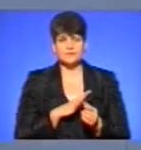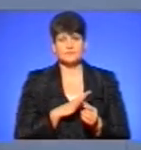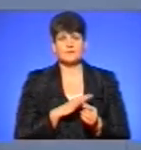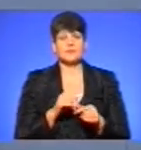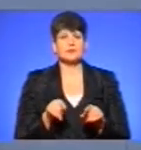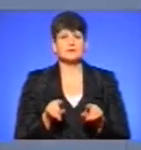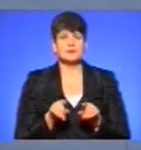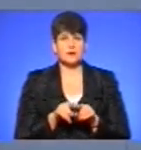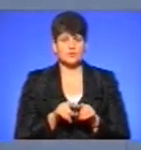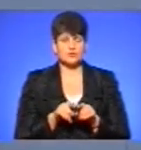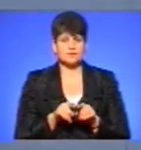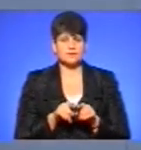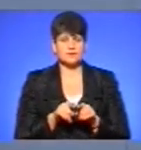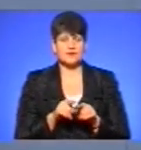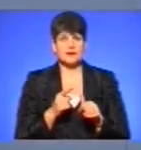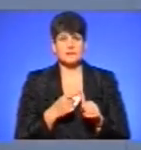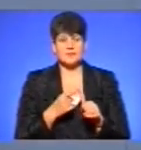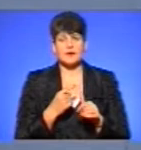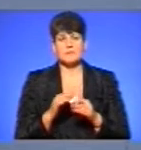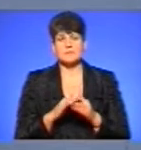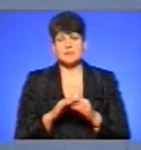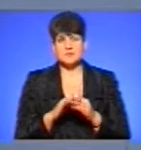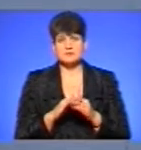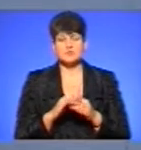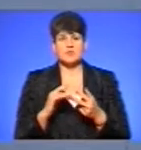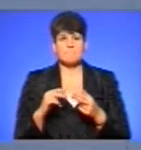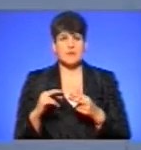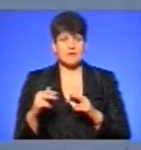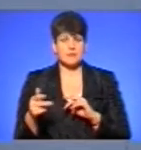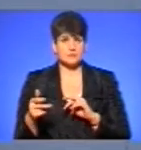також, що ім'я, прізвище мінялося.